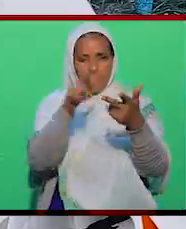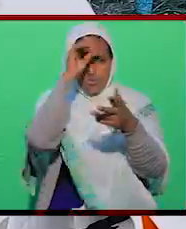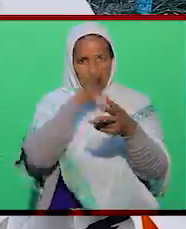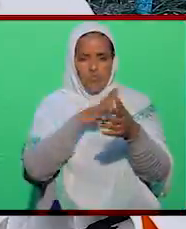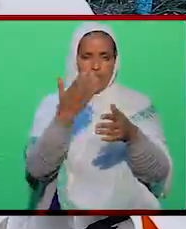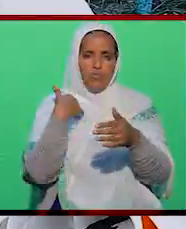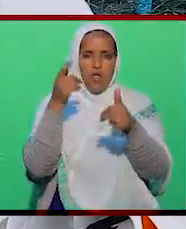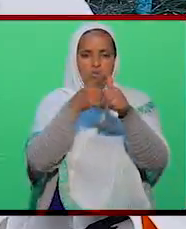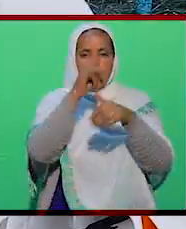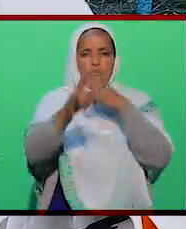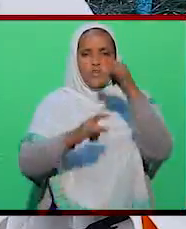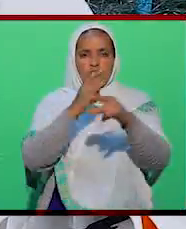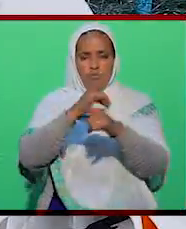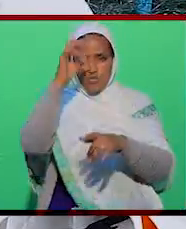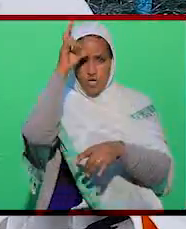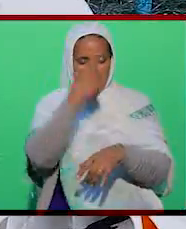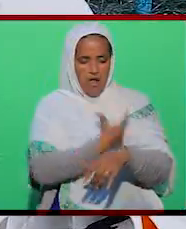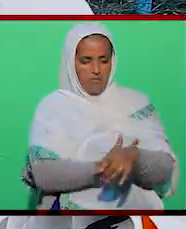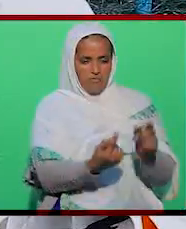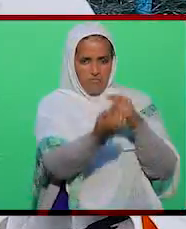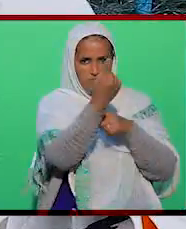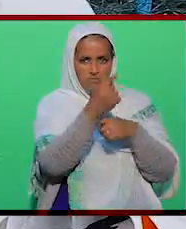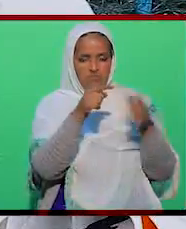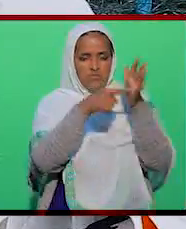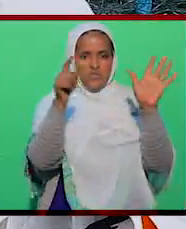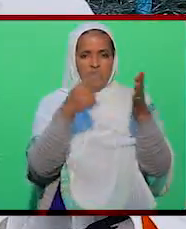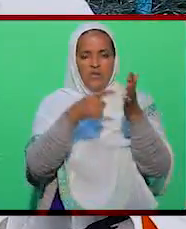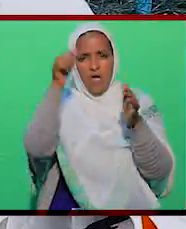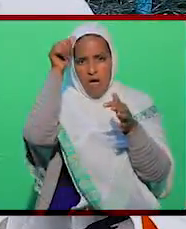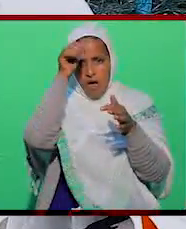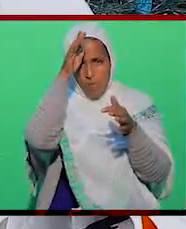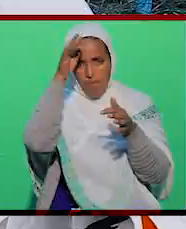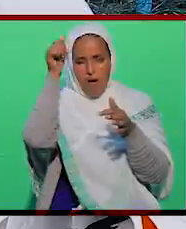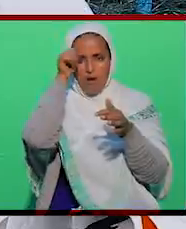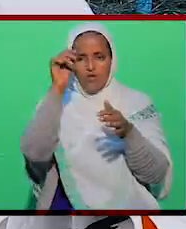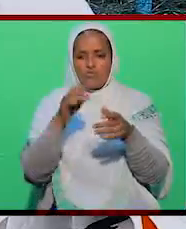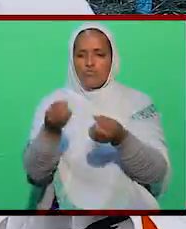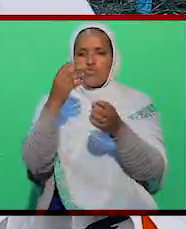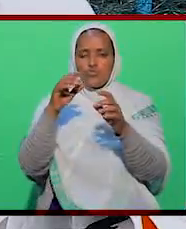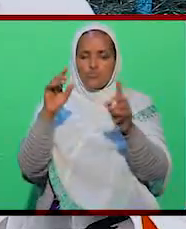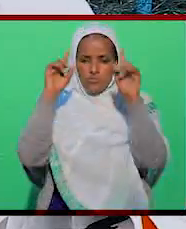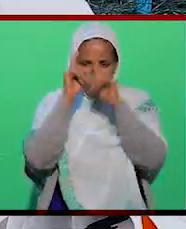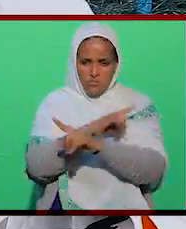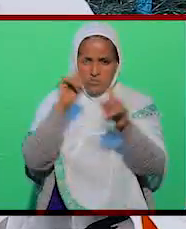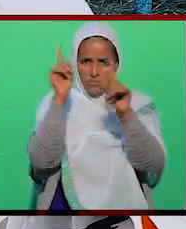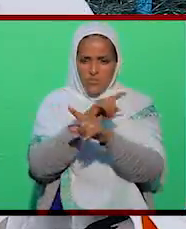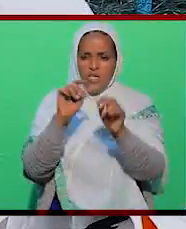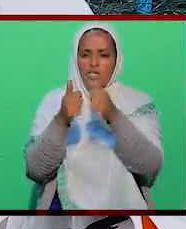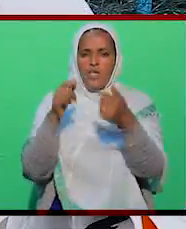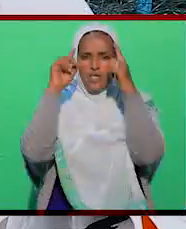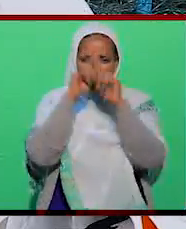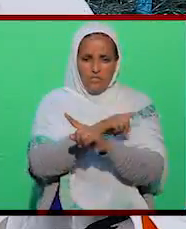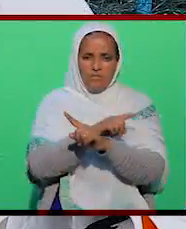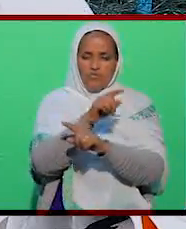ሶስት ሰዎች ነበሩ። አንደኛው በዘመኑም ሰይጣን ያደረበት ሰው ተገለጠ። አባ አጋቶን በሚባለው አባት ነው። ብዙ ወገኖችንም አሳታቸው። እንዴት አድርጎ